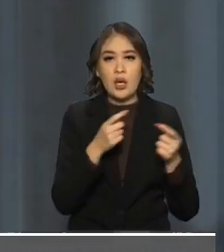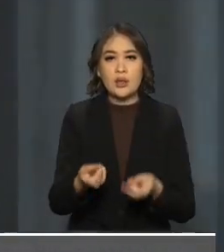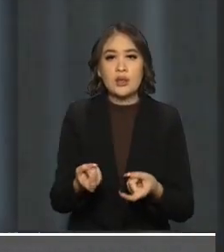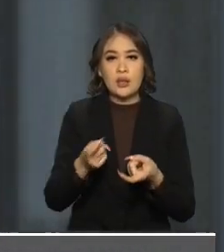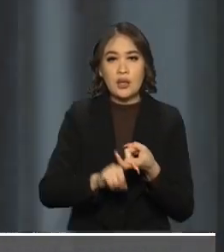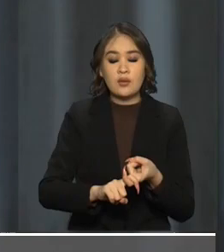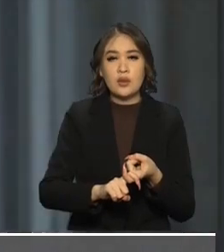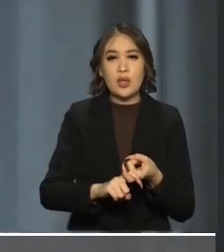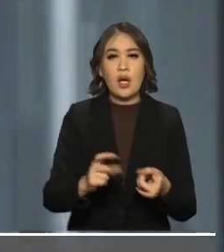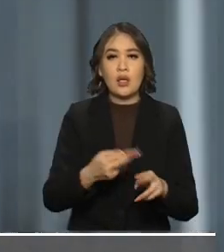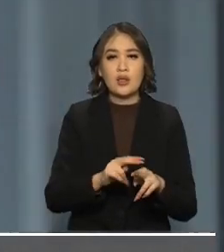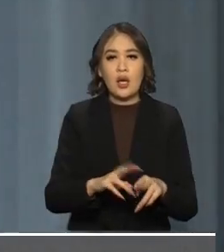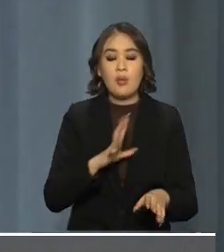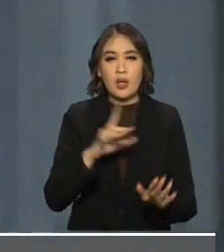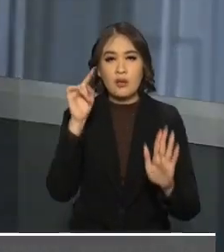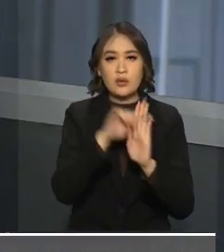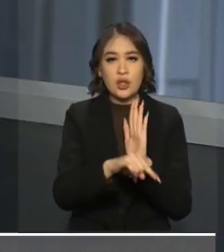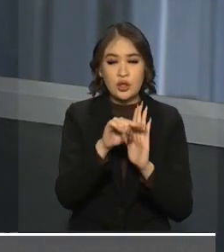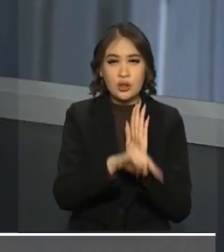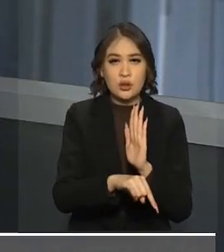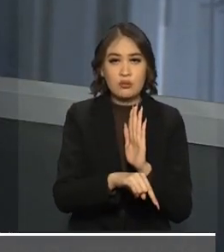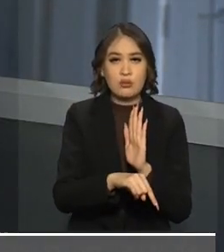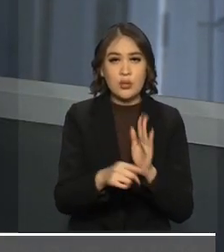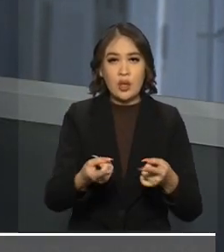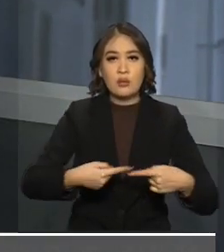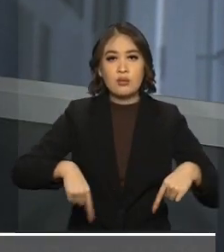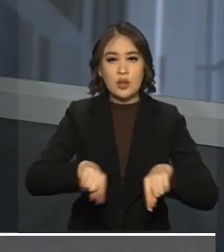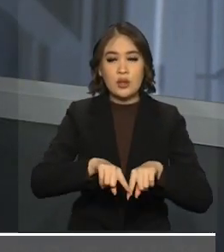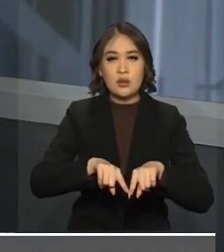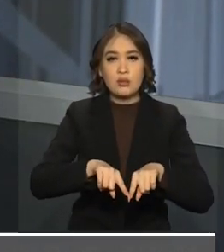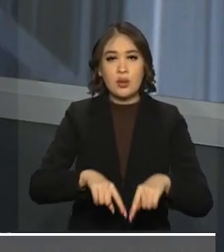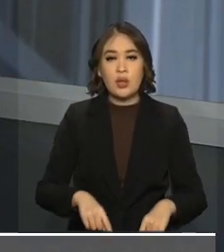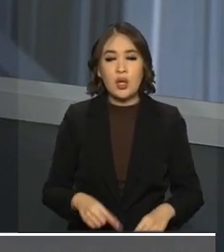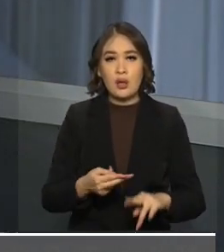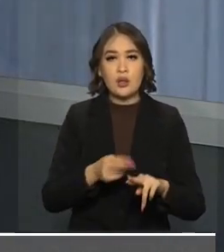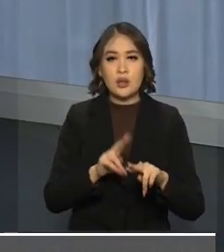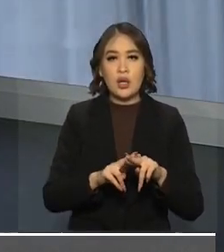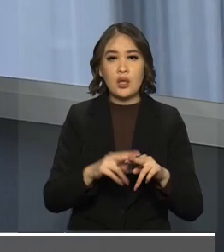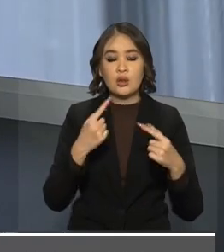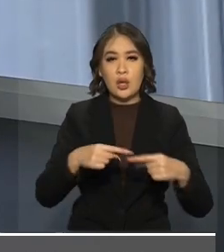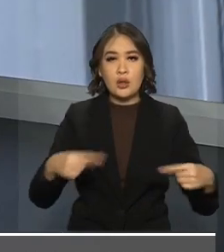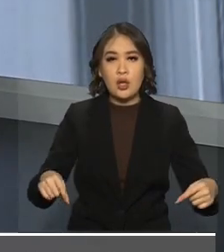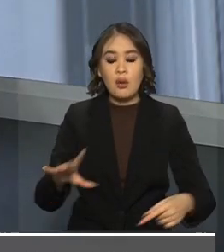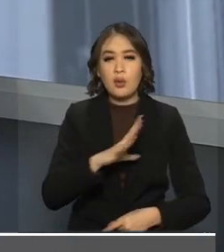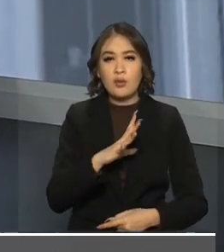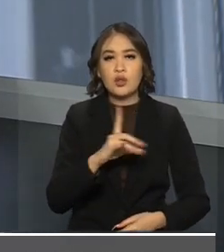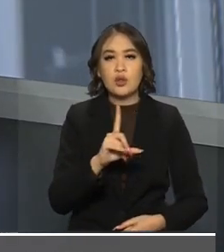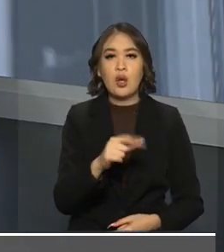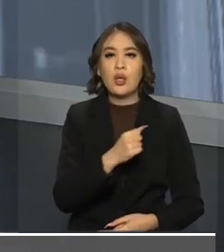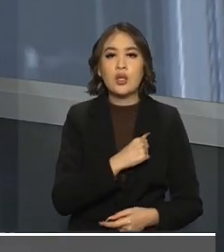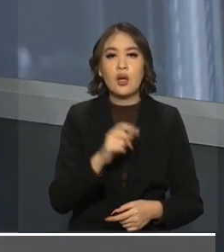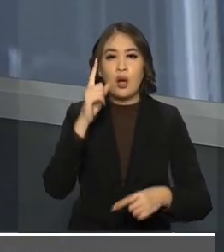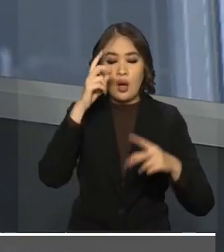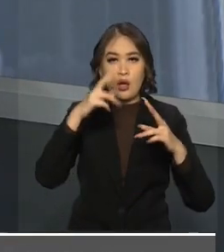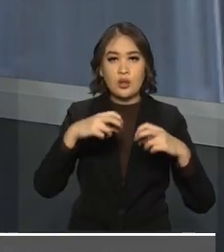соответствие с этими внешними, как бы, принципами, да, вот, и таким образом у нас, к сожалению, институт госконтроля